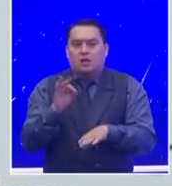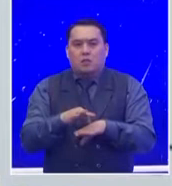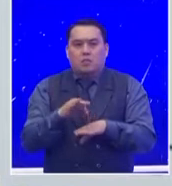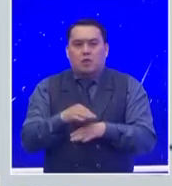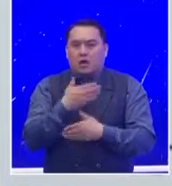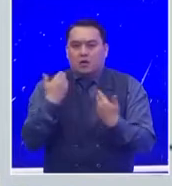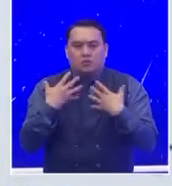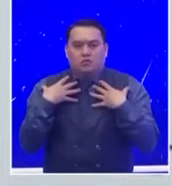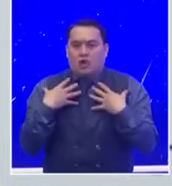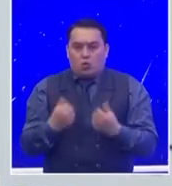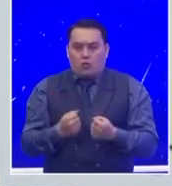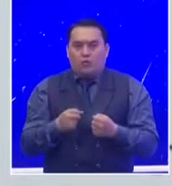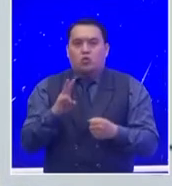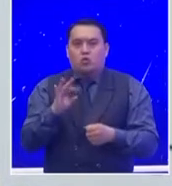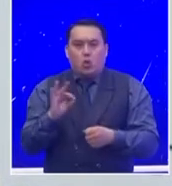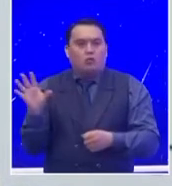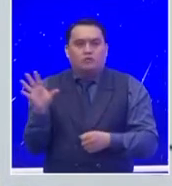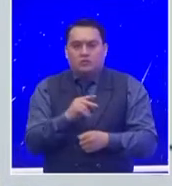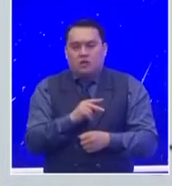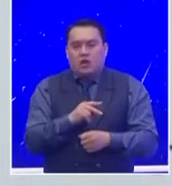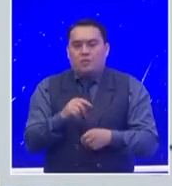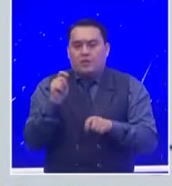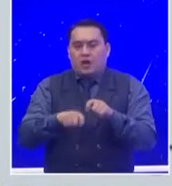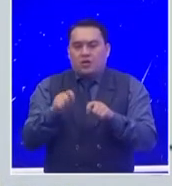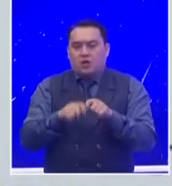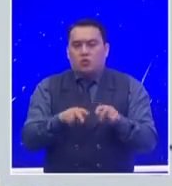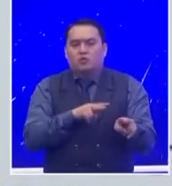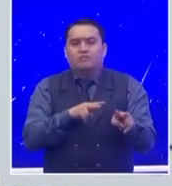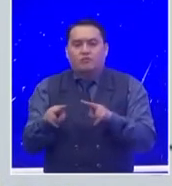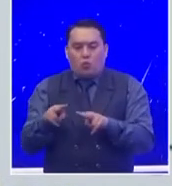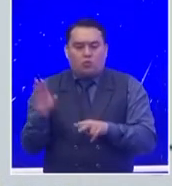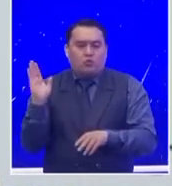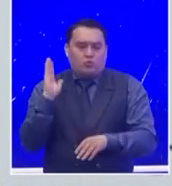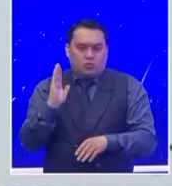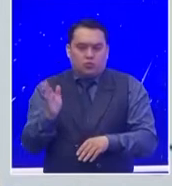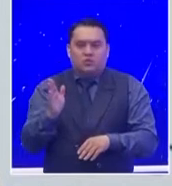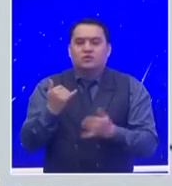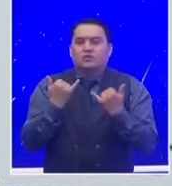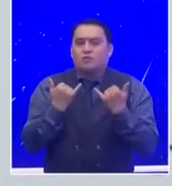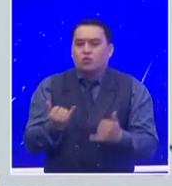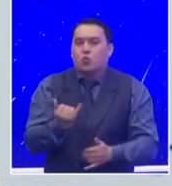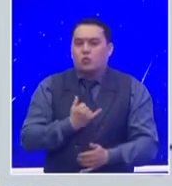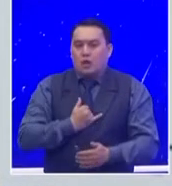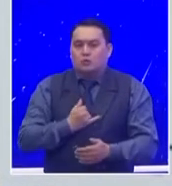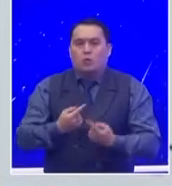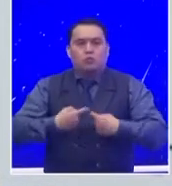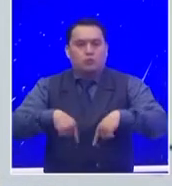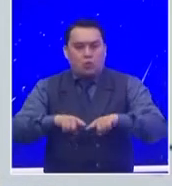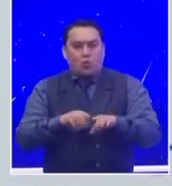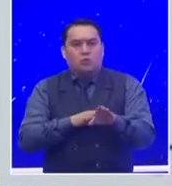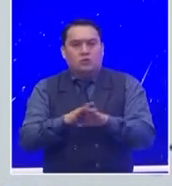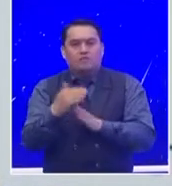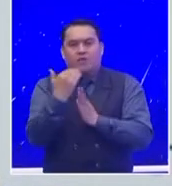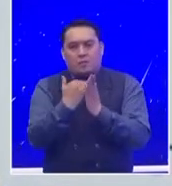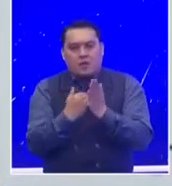это здоровые люди, но они все находятся под контролем. Почему? Потому что на сегодняшний день у нас есть полная база с